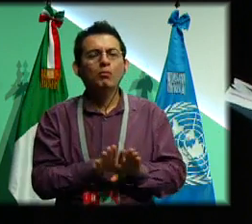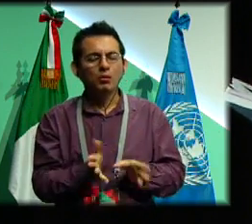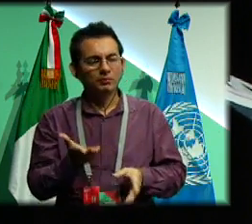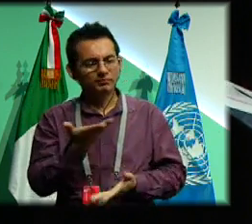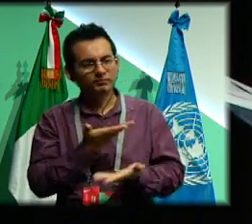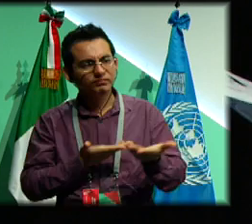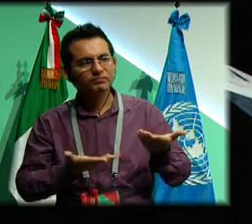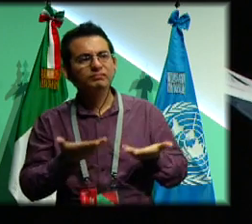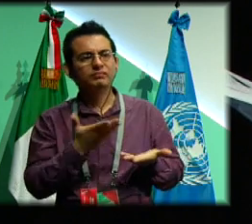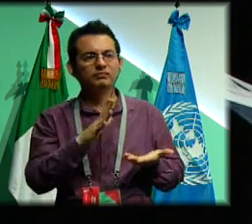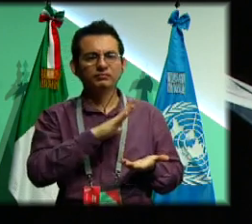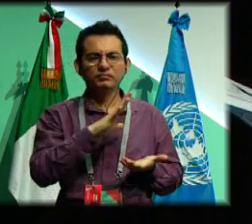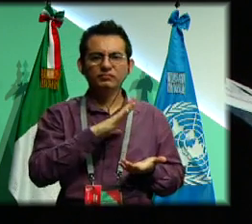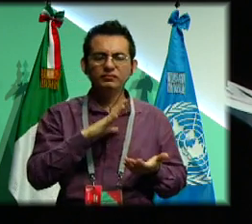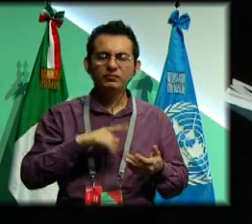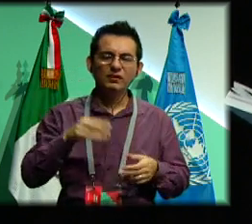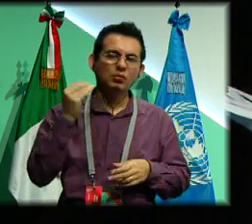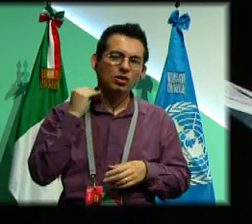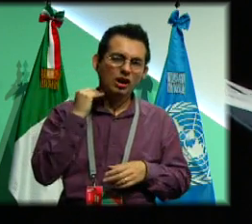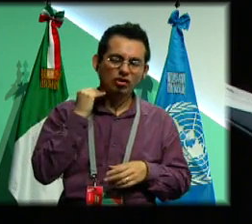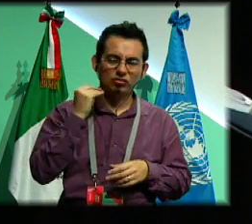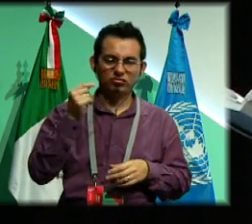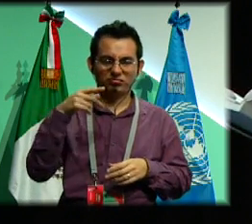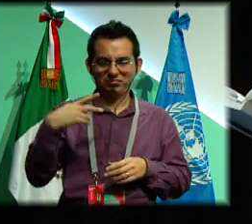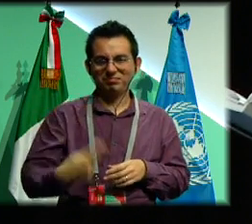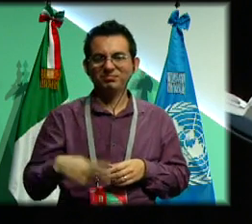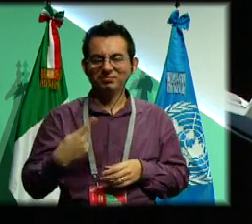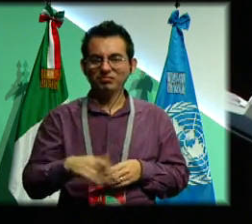et il a financé la coalition de